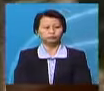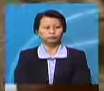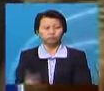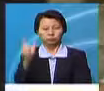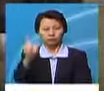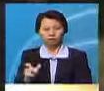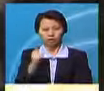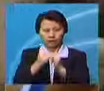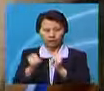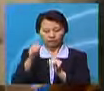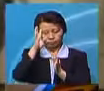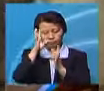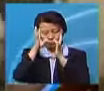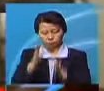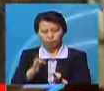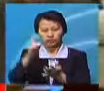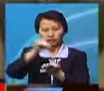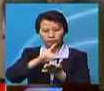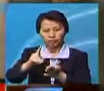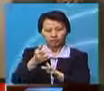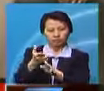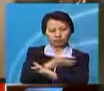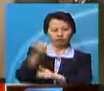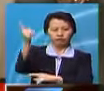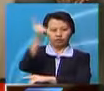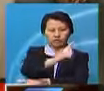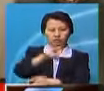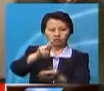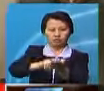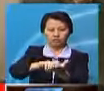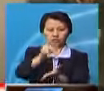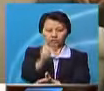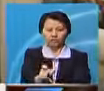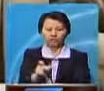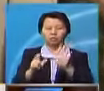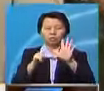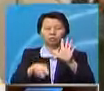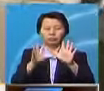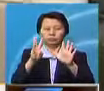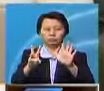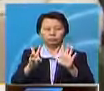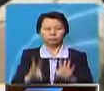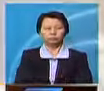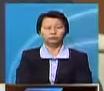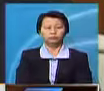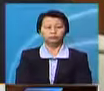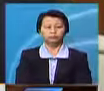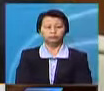Calon akhir akan diputuskan seminggu sebelum hari penamaan calon pada 5 Jun.